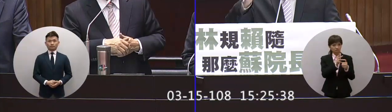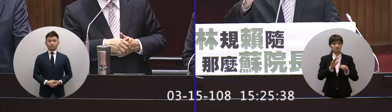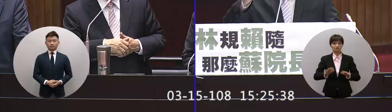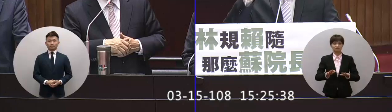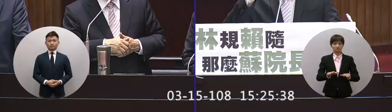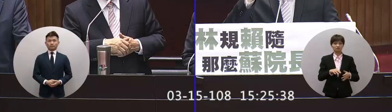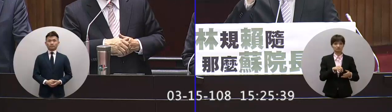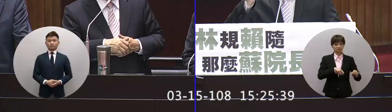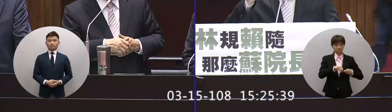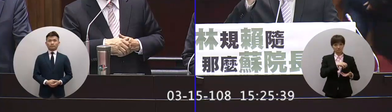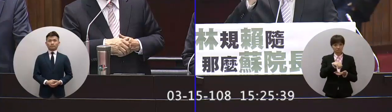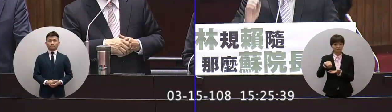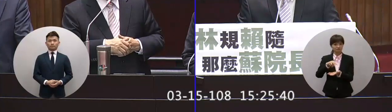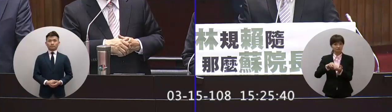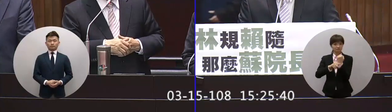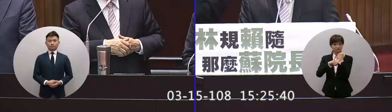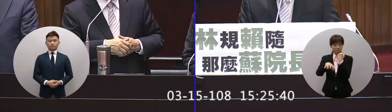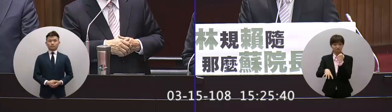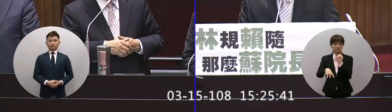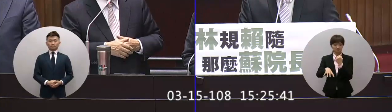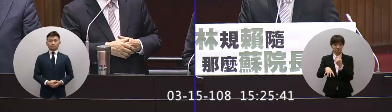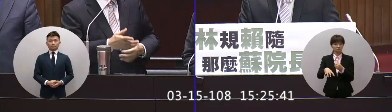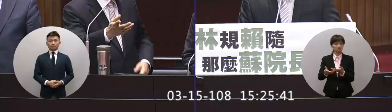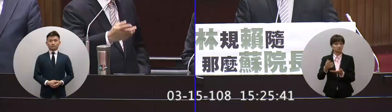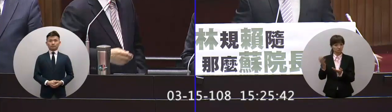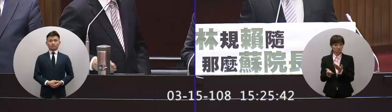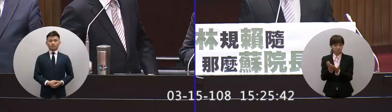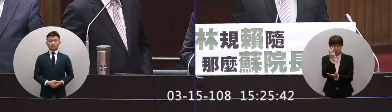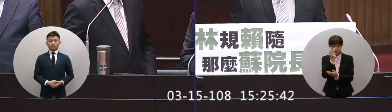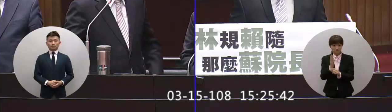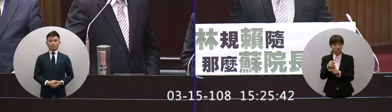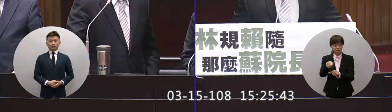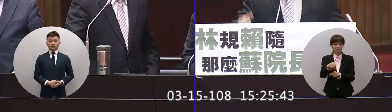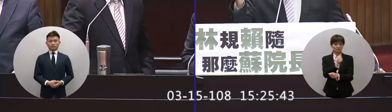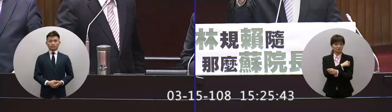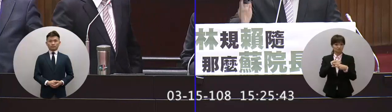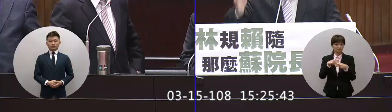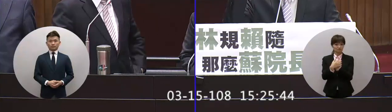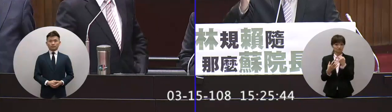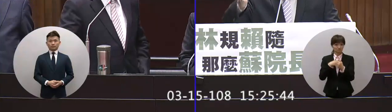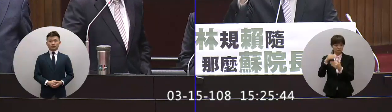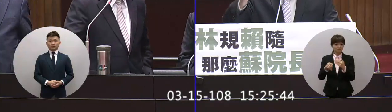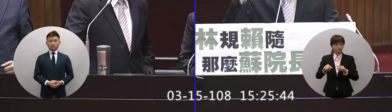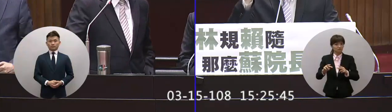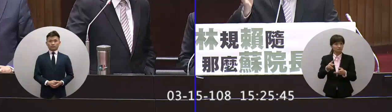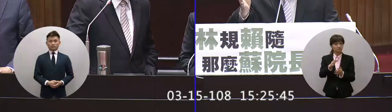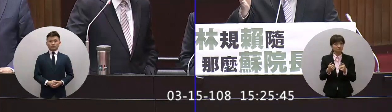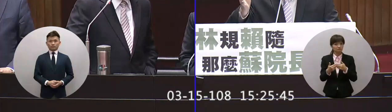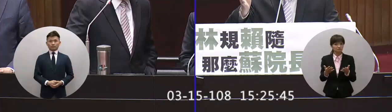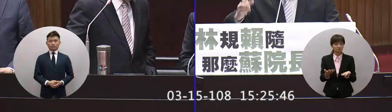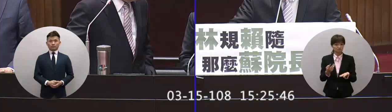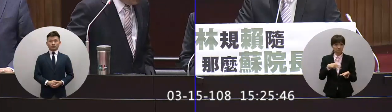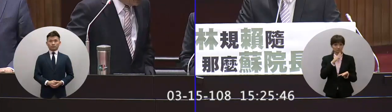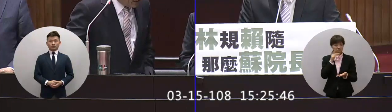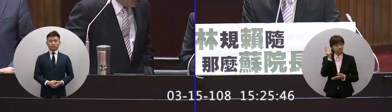经复委的这个劳工保险条例？还是你要把条例搁着，你只要用预算的方式来处